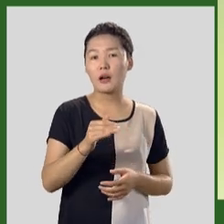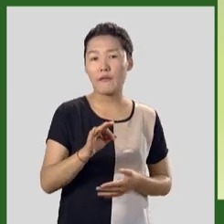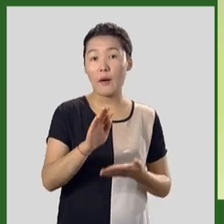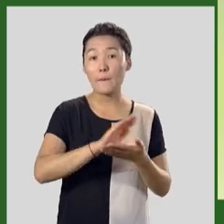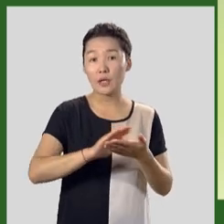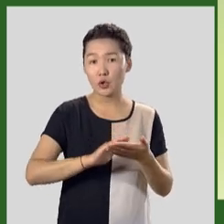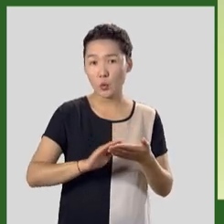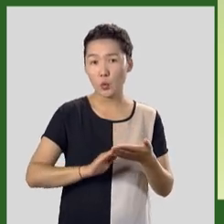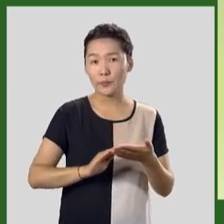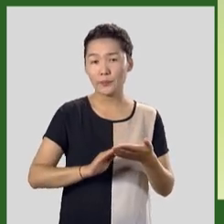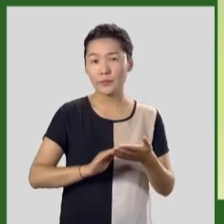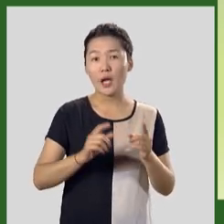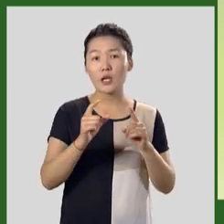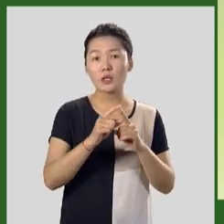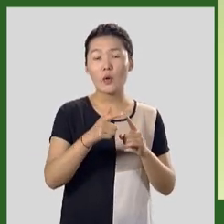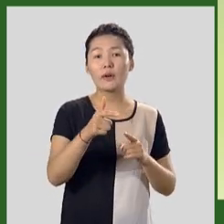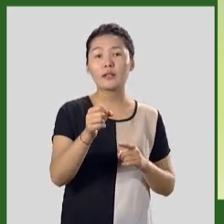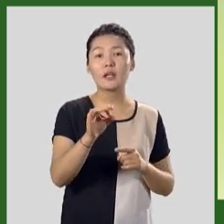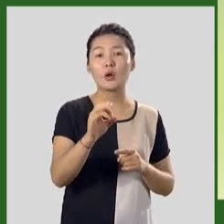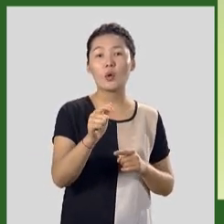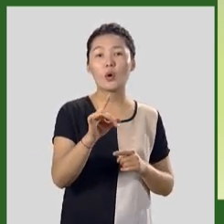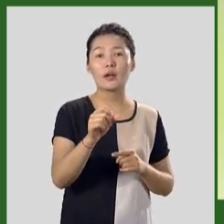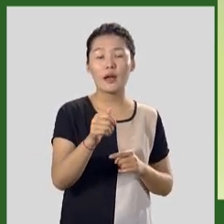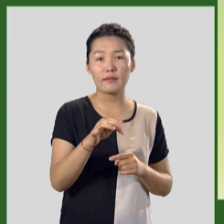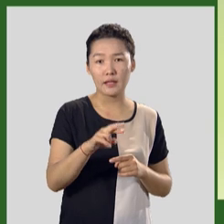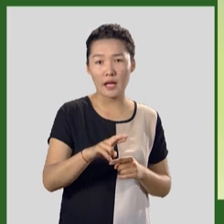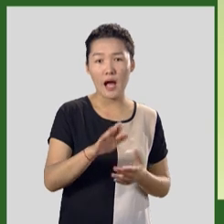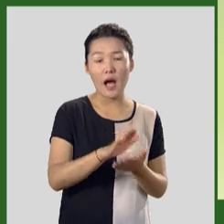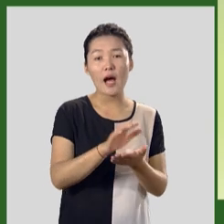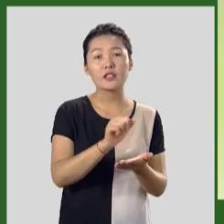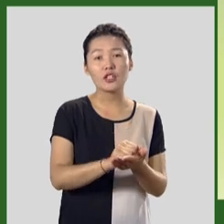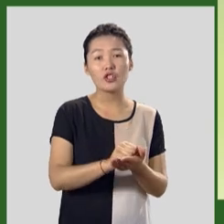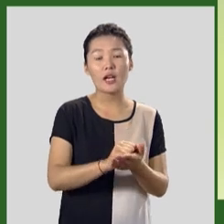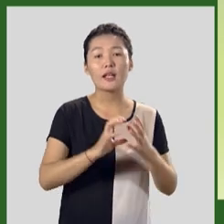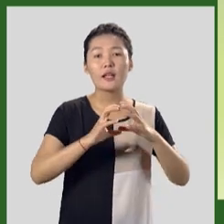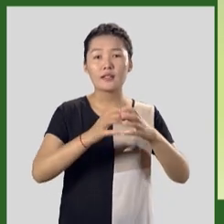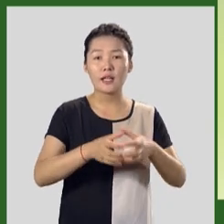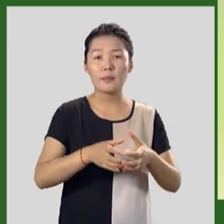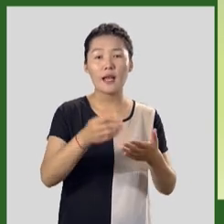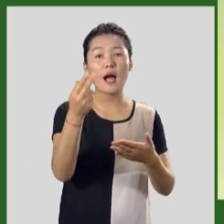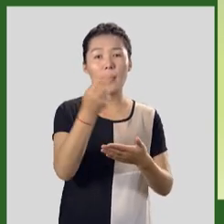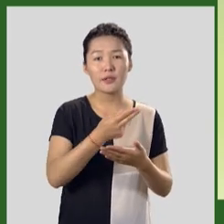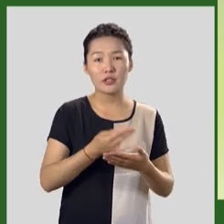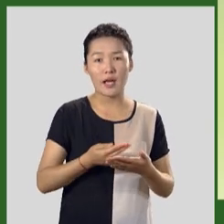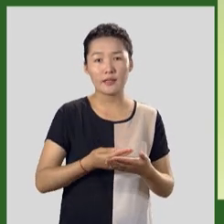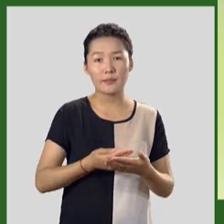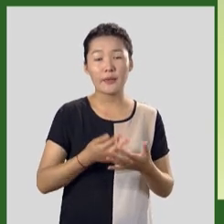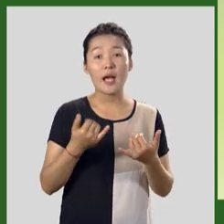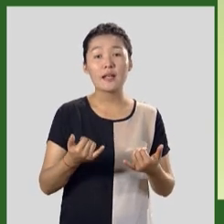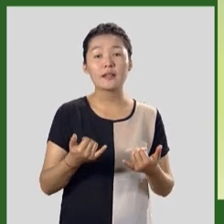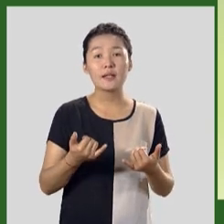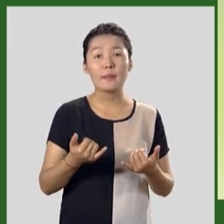«пишу». Слово «география» означает «землеописание». Современные